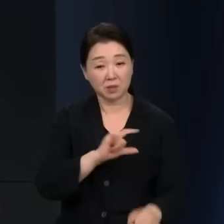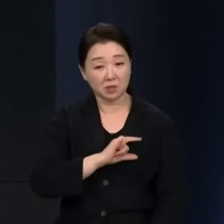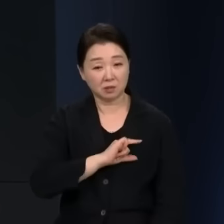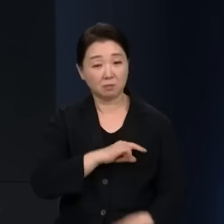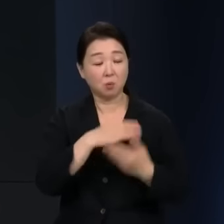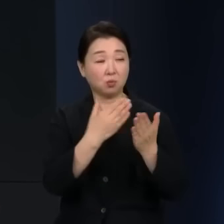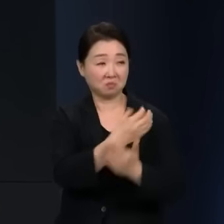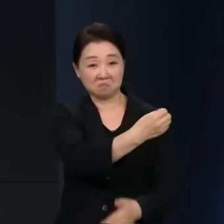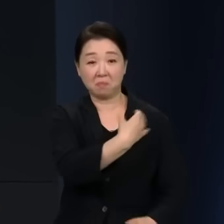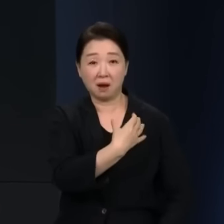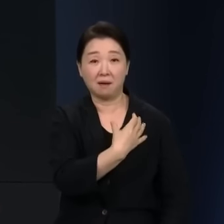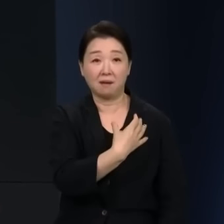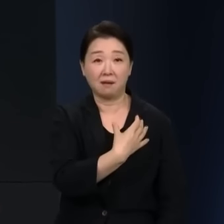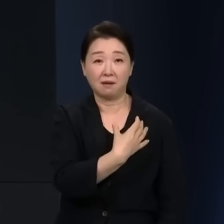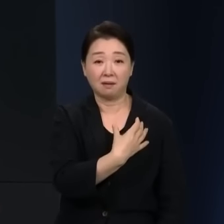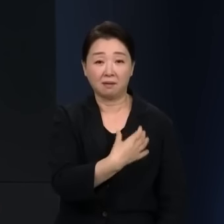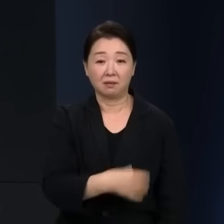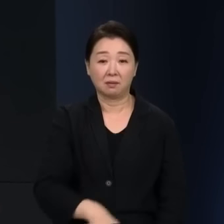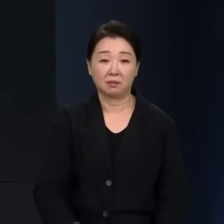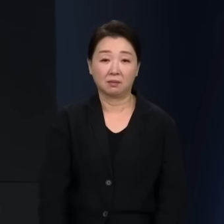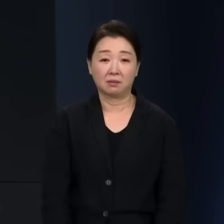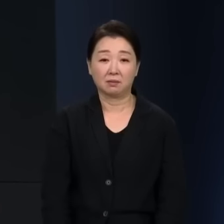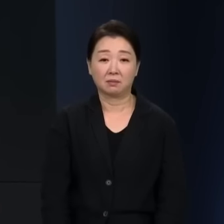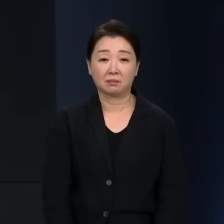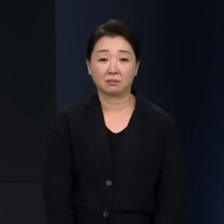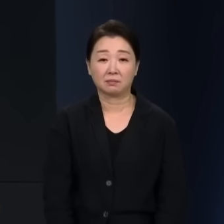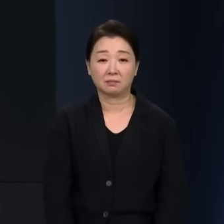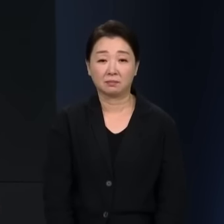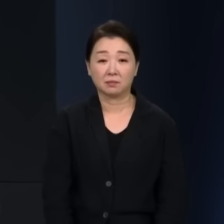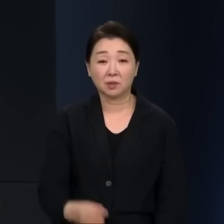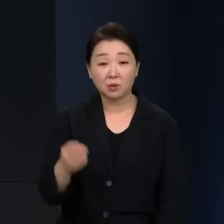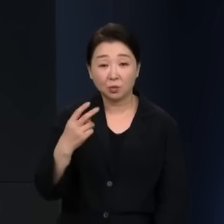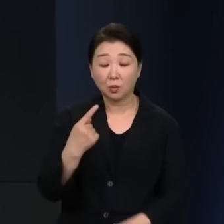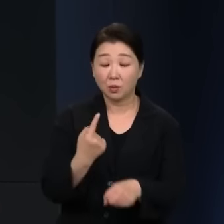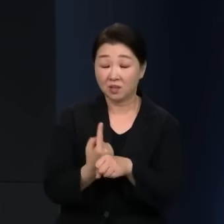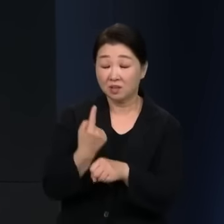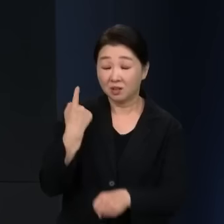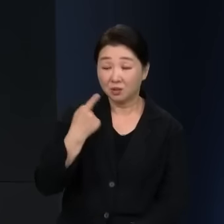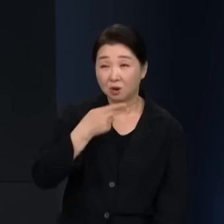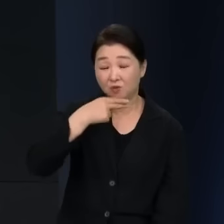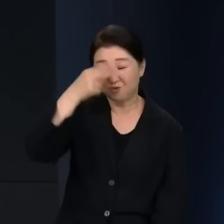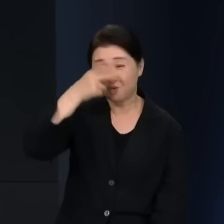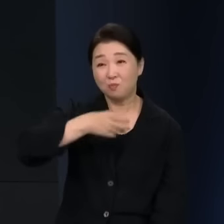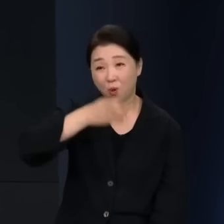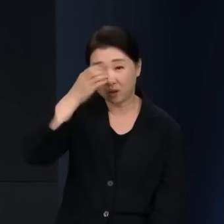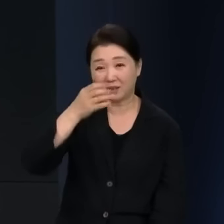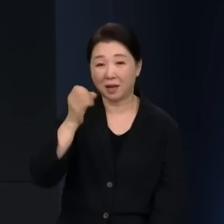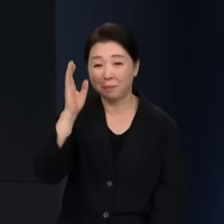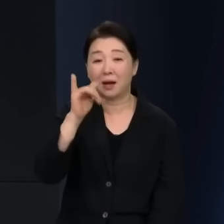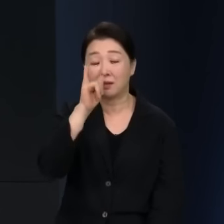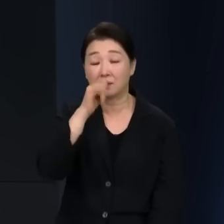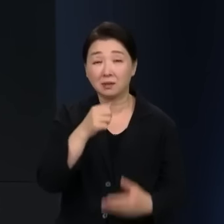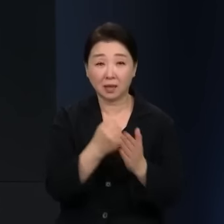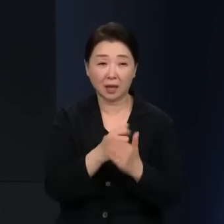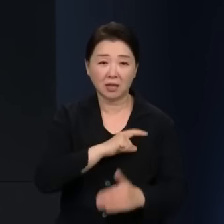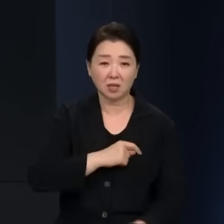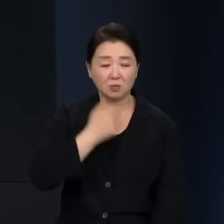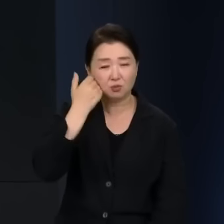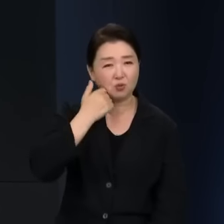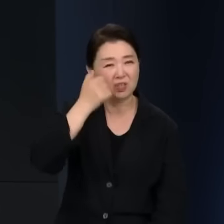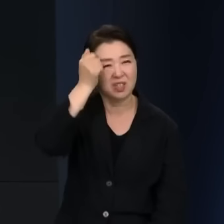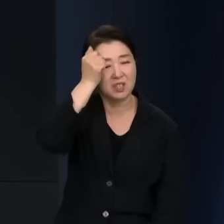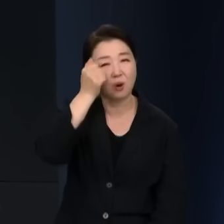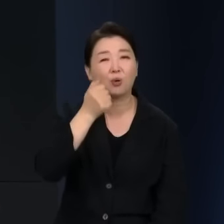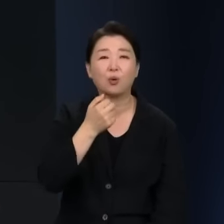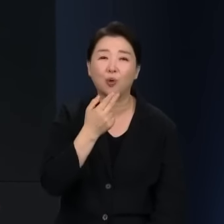거론을 하면서 막 이런 얘기를 했습니다 그건 이제 1년 전에 막 술 먹다 한 얘기라 제가 그 실명을 누군지 기억을 지금 하고